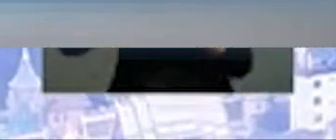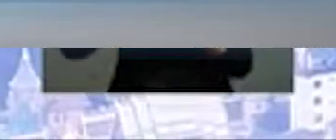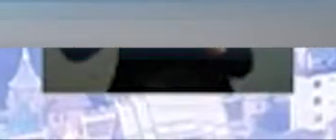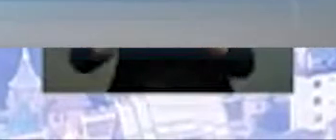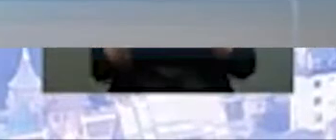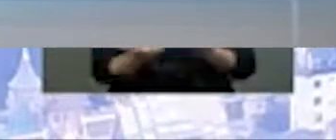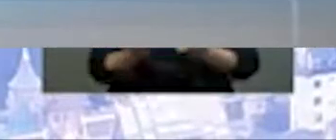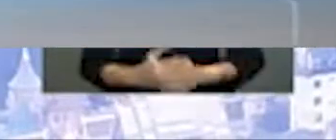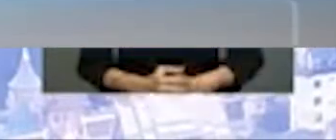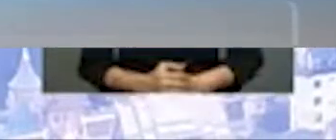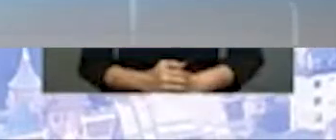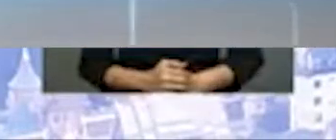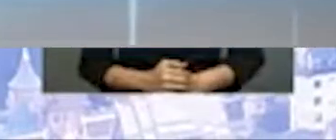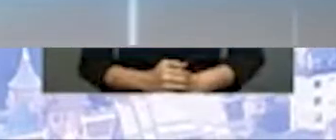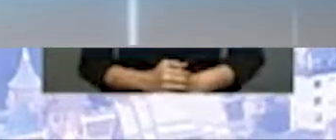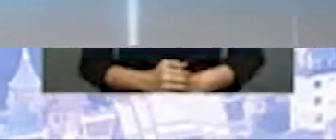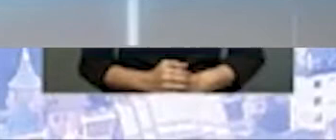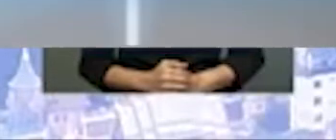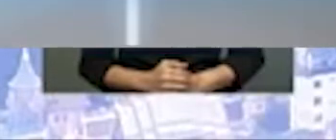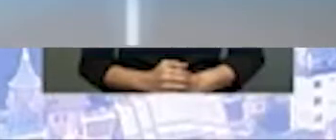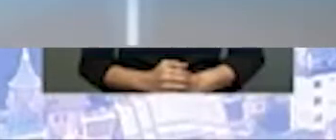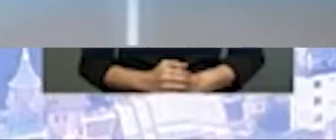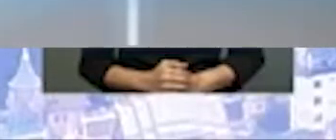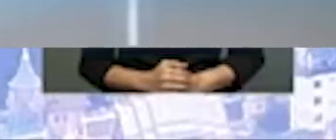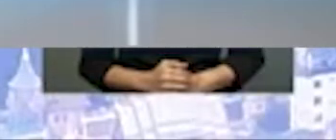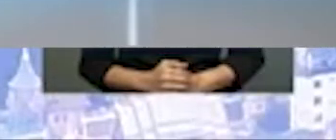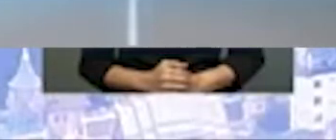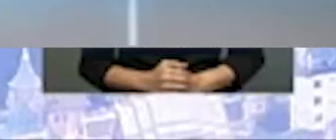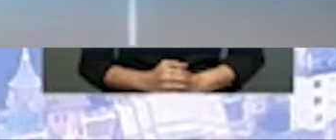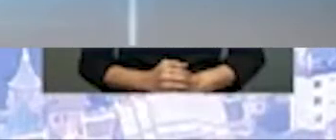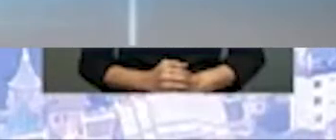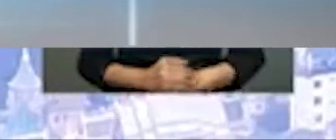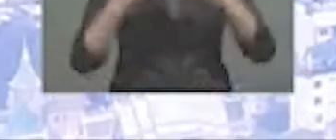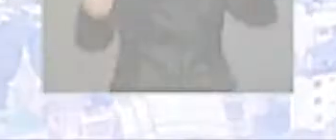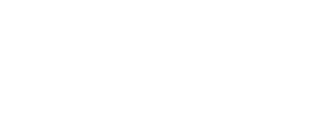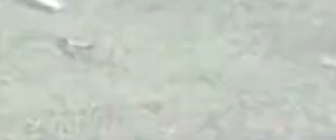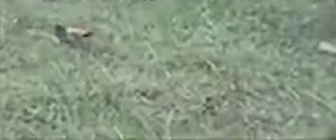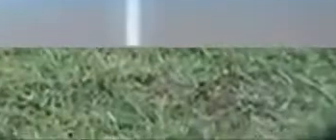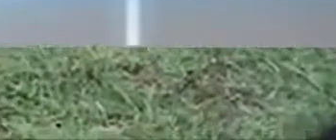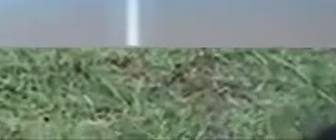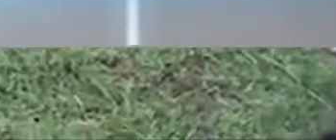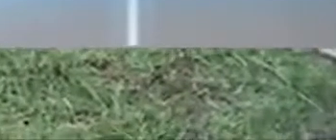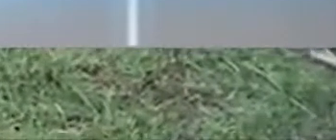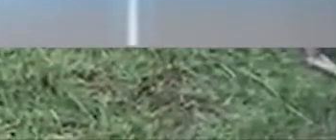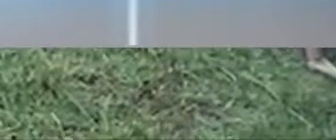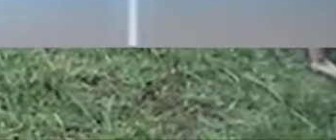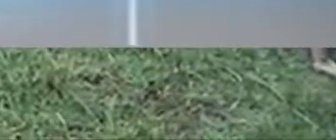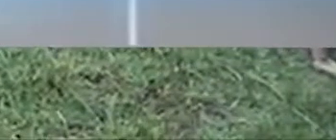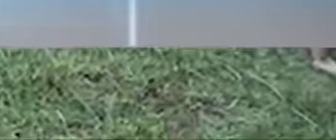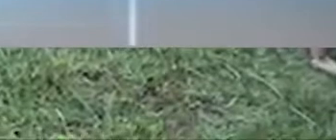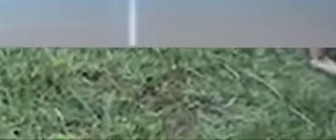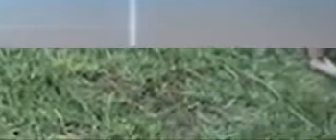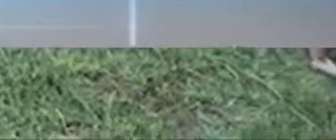สบคใช้งบเกิดประสิทธิภาพสูงสุดอย่าเชื่อสื่อโซเชียลสร้างความแตกแยกล่าสุด